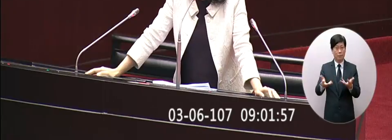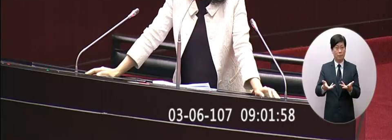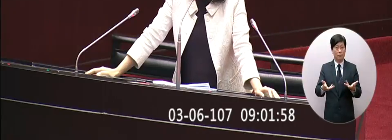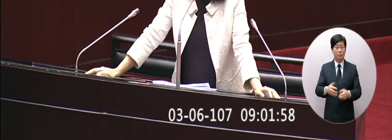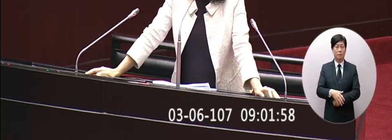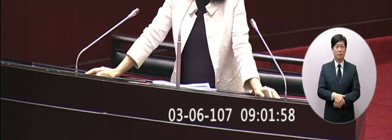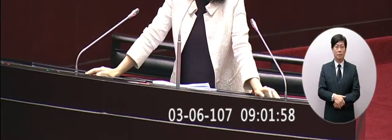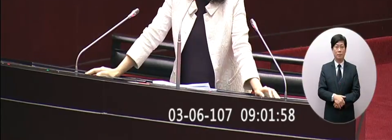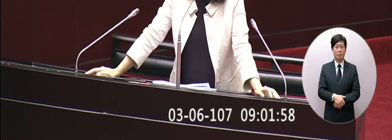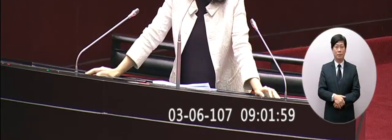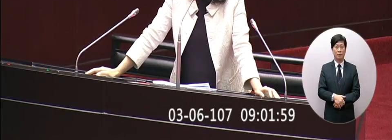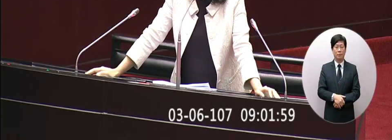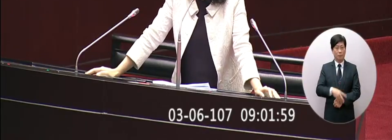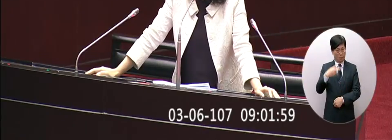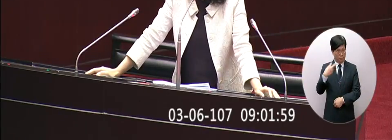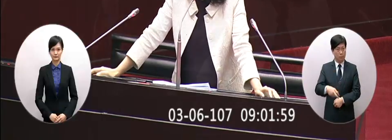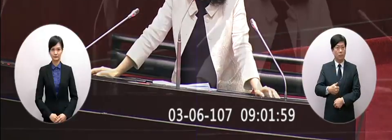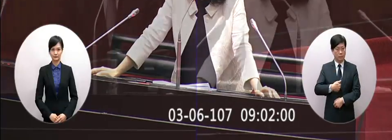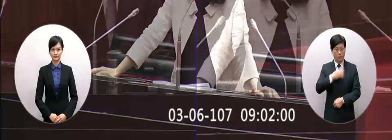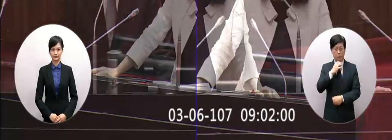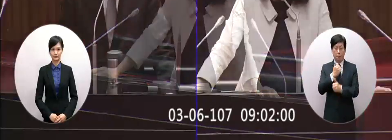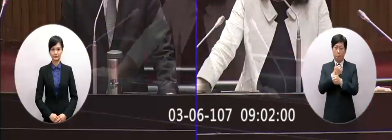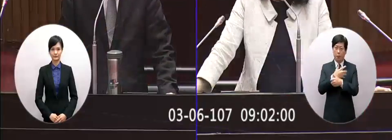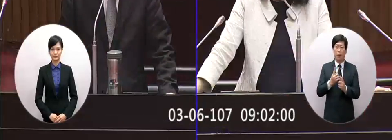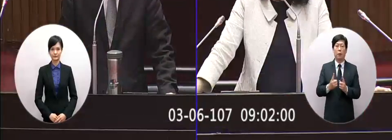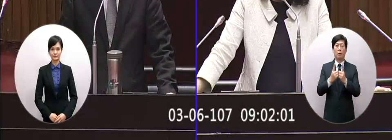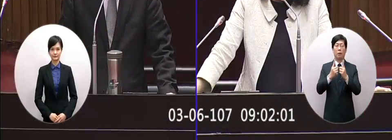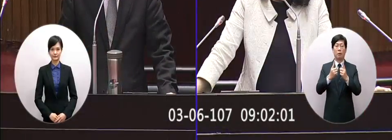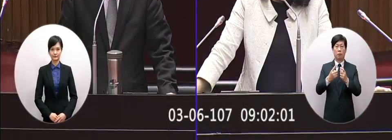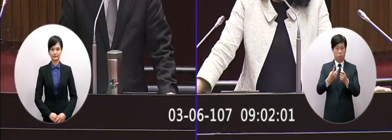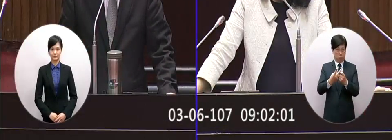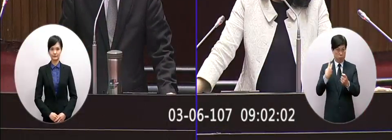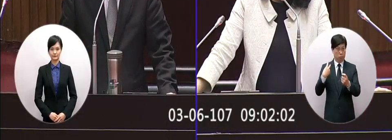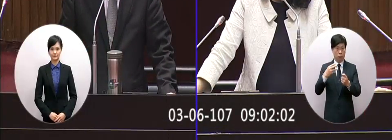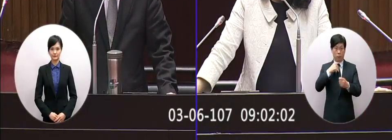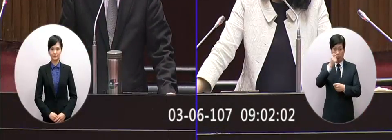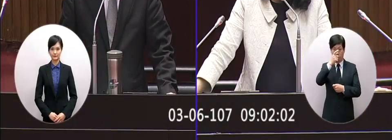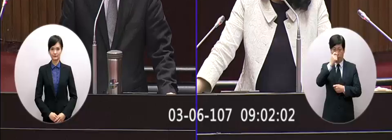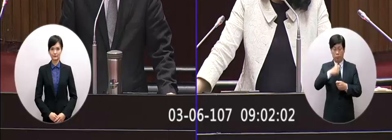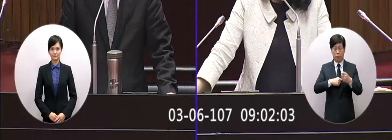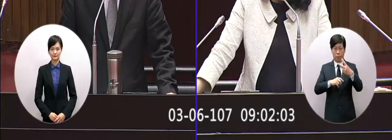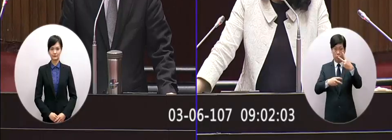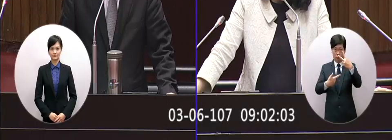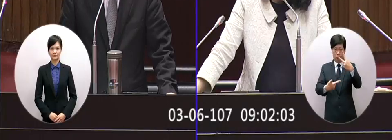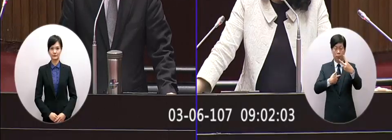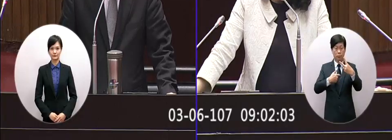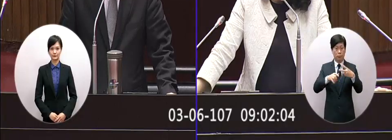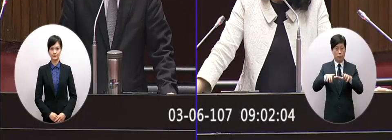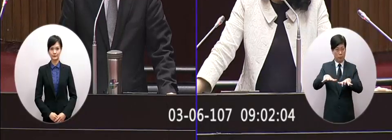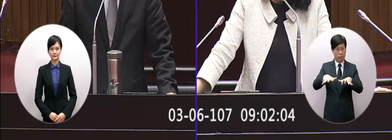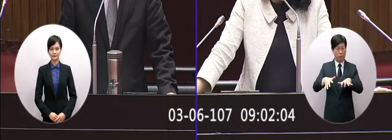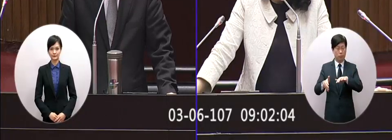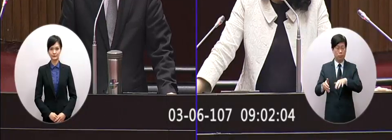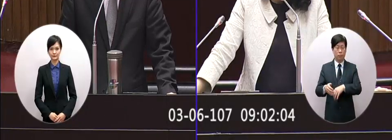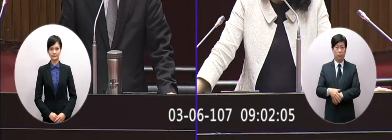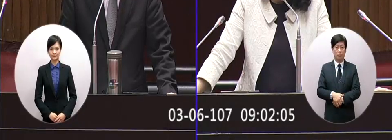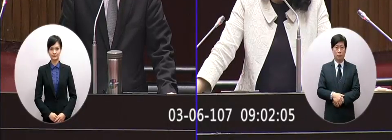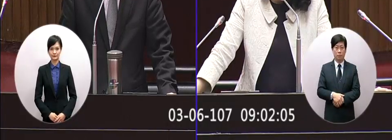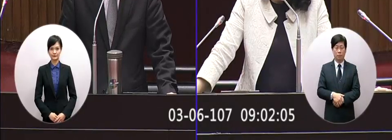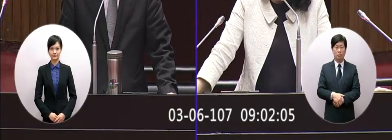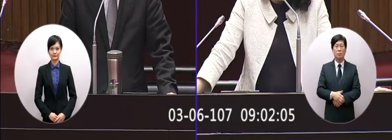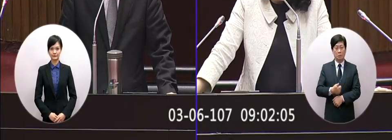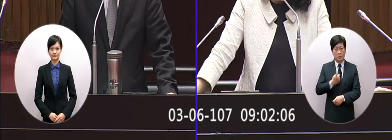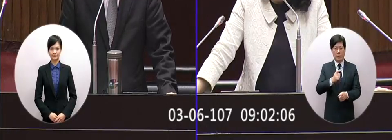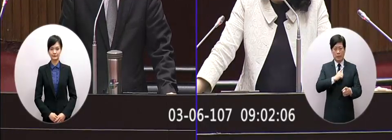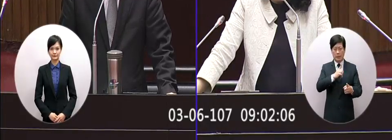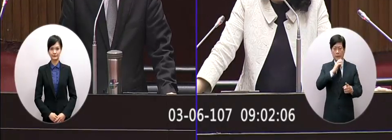是再一次的经历，除了2年前的0206台南大地震，我们真的是让您